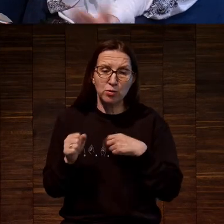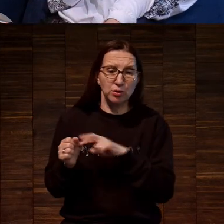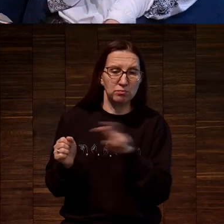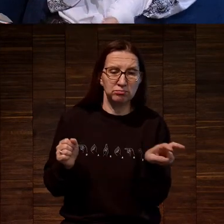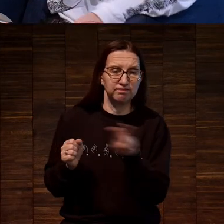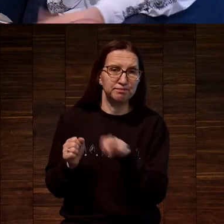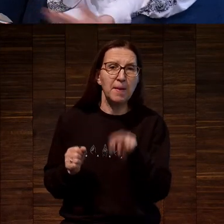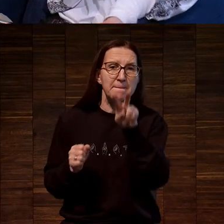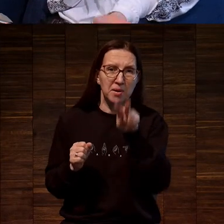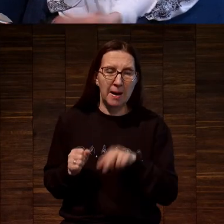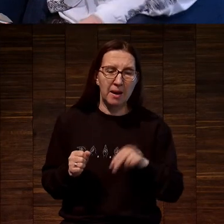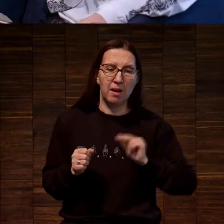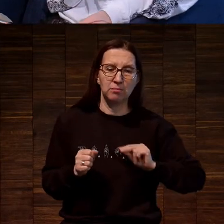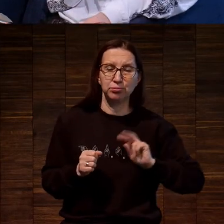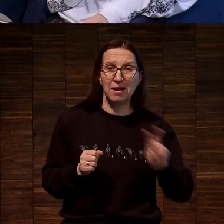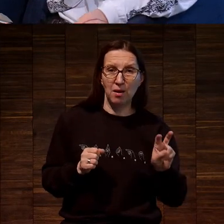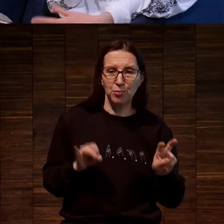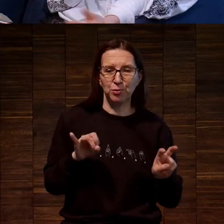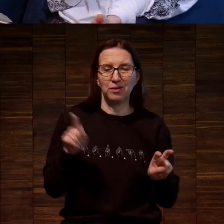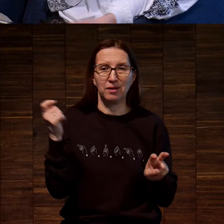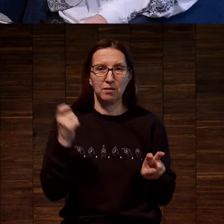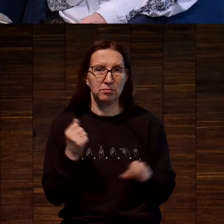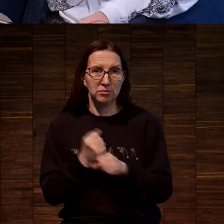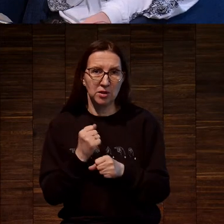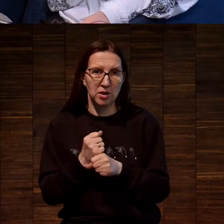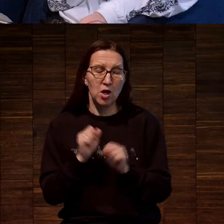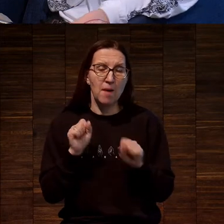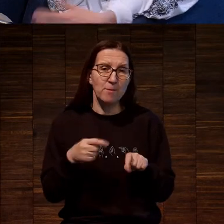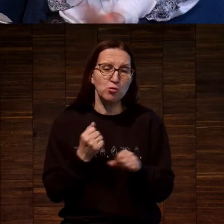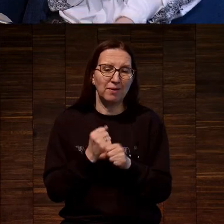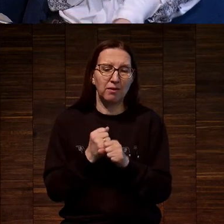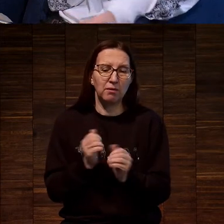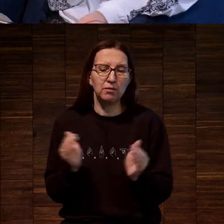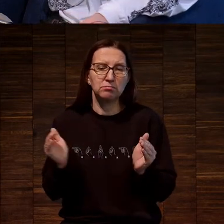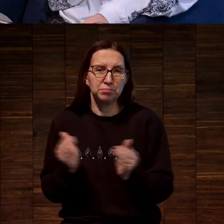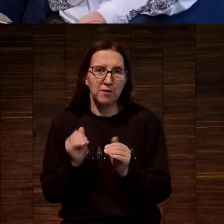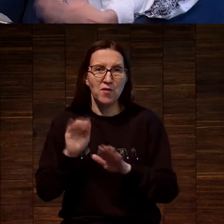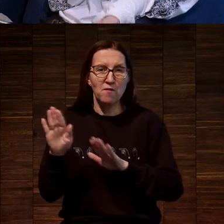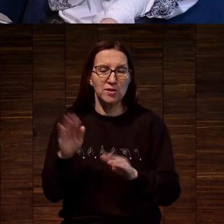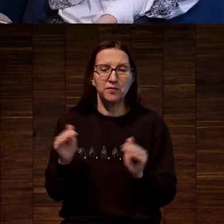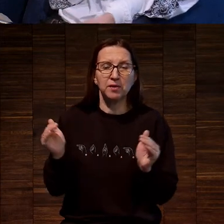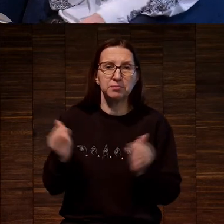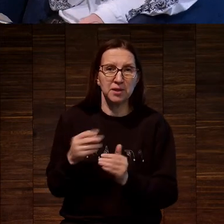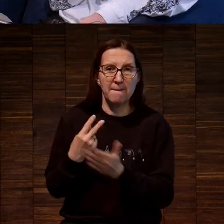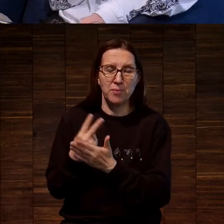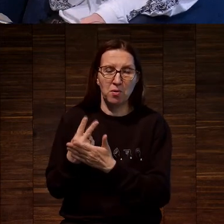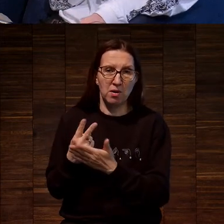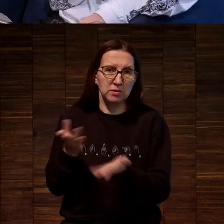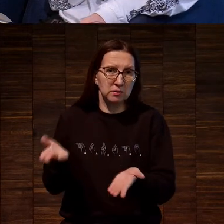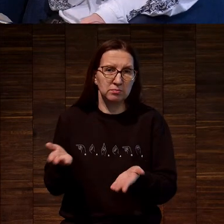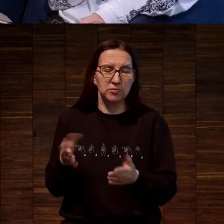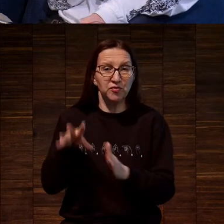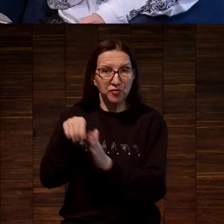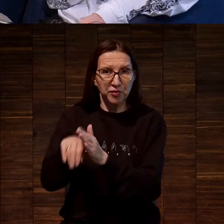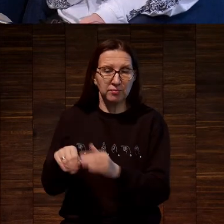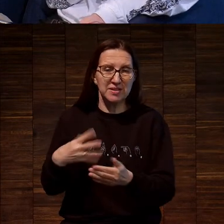параллельные у тебя идут. Можно сделать небольшую выставку, небольшой показ работ, просто пустить в